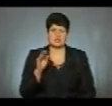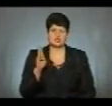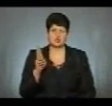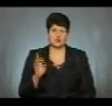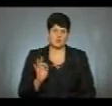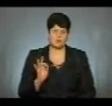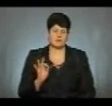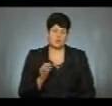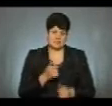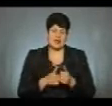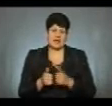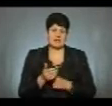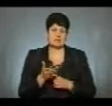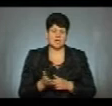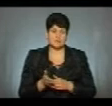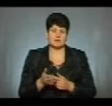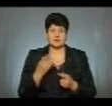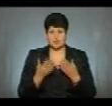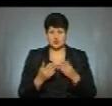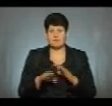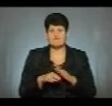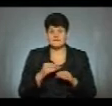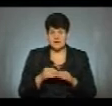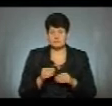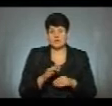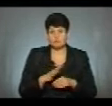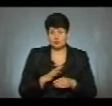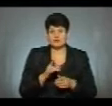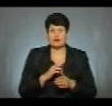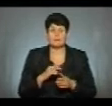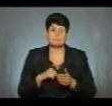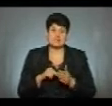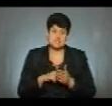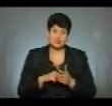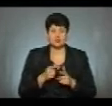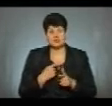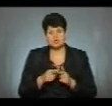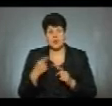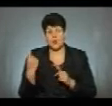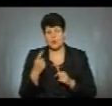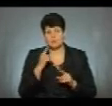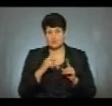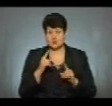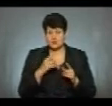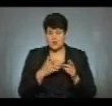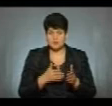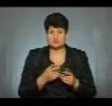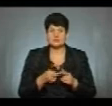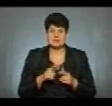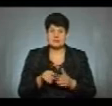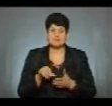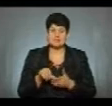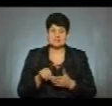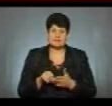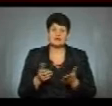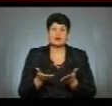такі лідери, скажімо, якщо би вибори були до міської і обласної ради, це представника